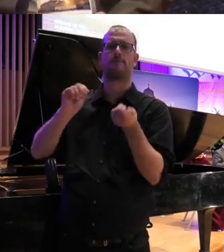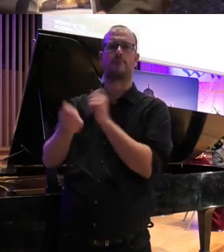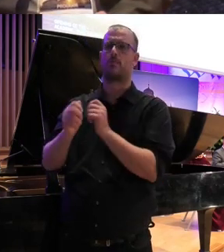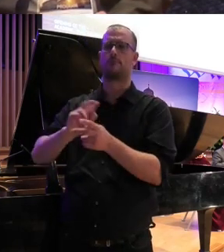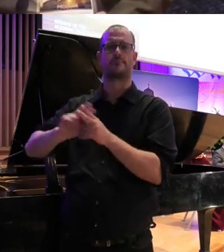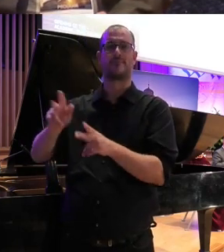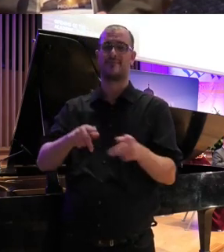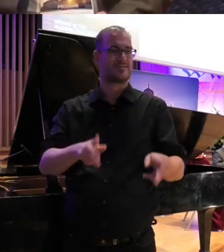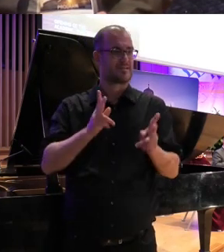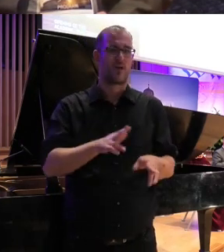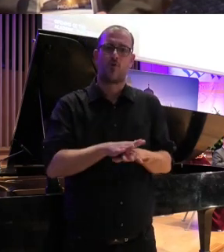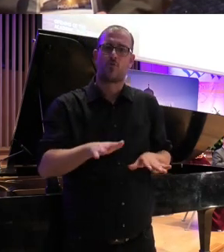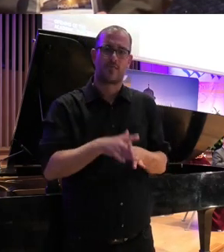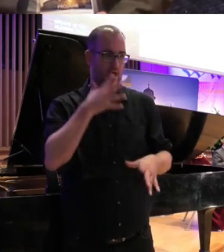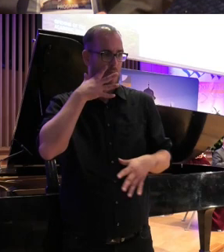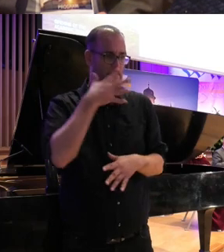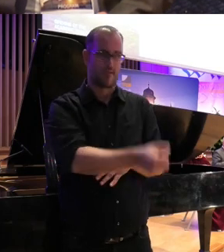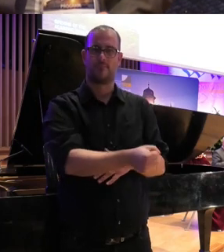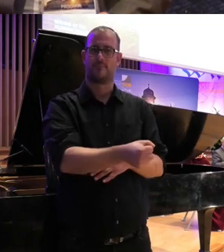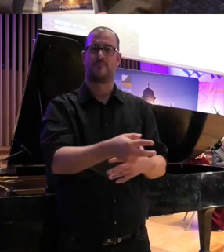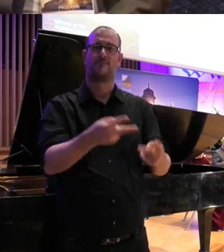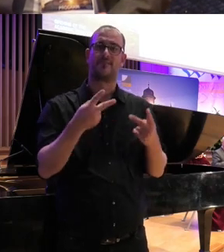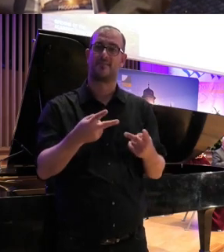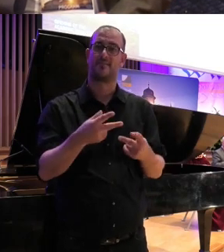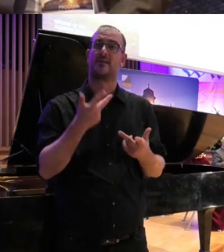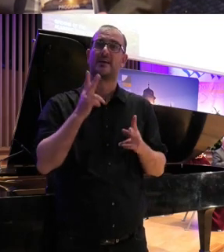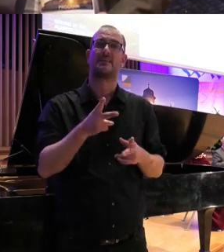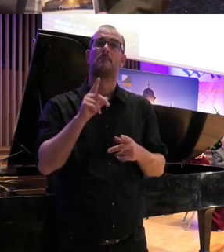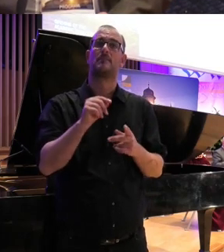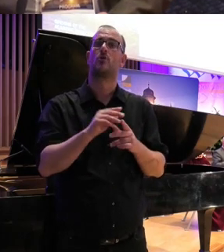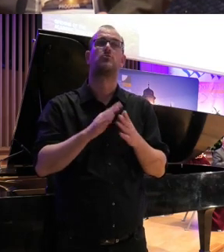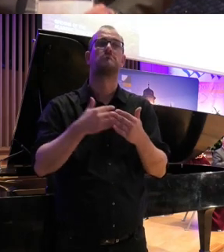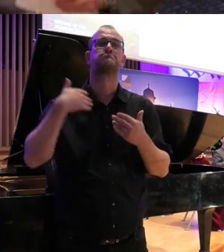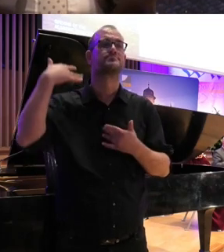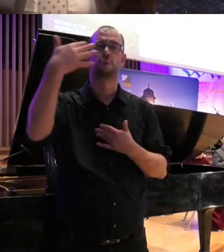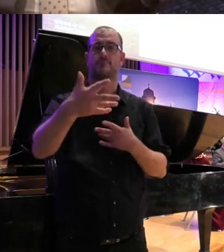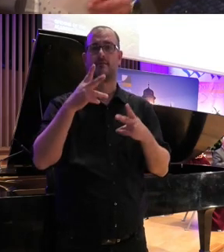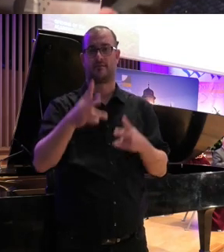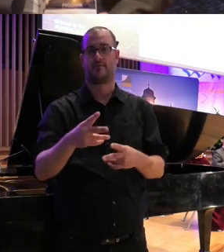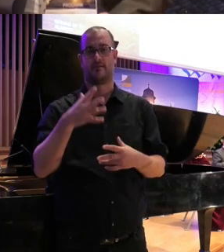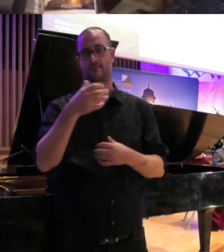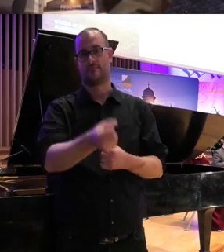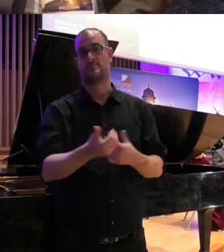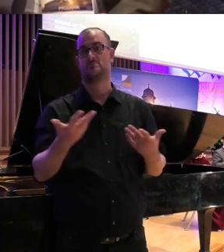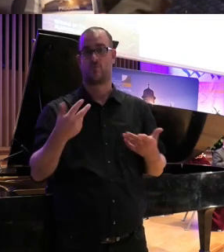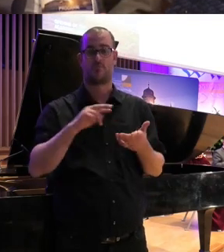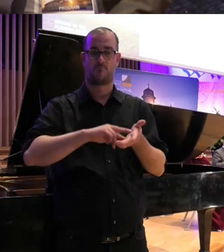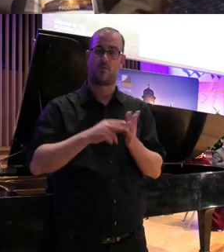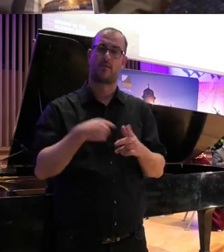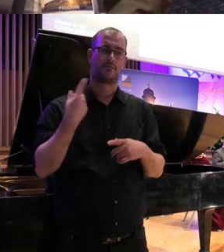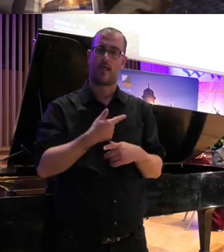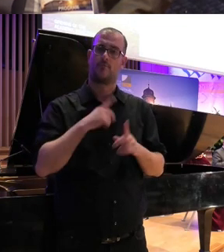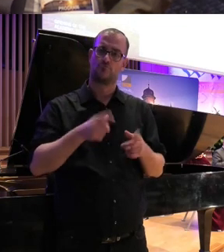grundlegende Erkenntnisse, die oft erst Jahrzehnte später in ihrer Bedeutung wirklich erkannt werden. Und ich denke, da werden wir alle in der Politik darauf hinarbeiten